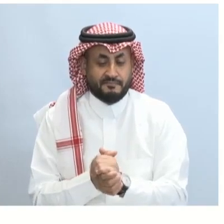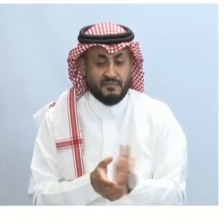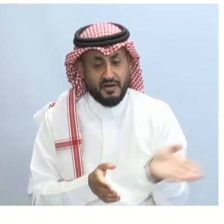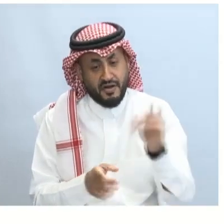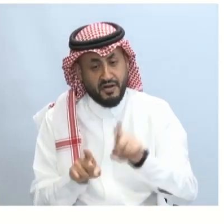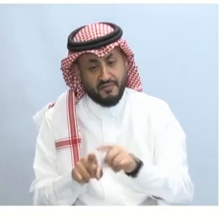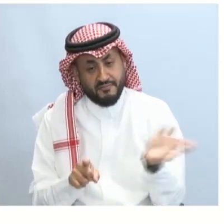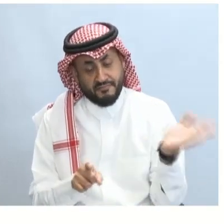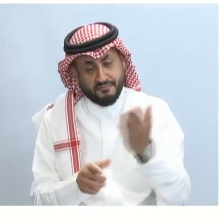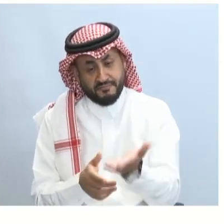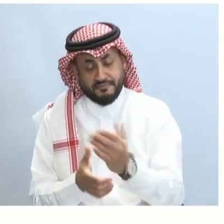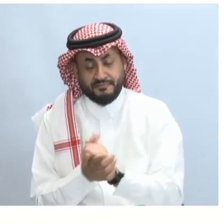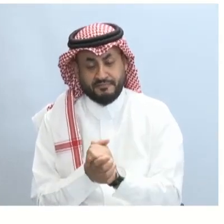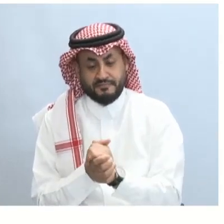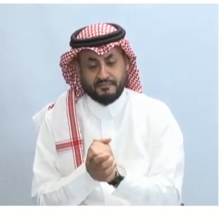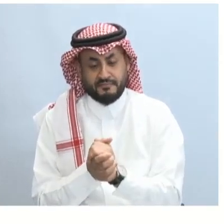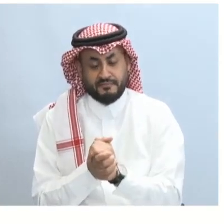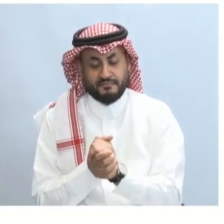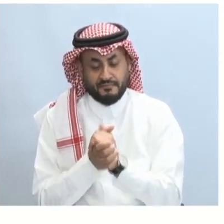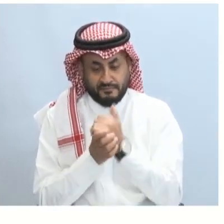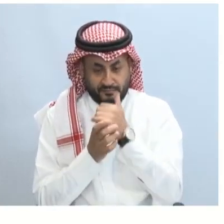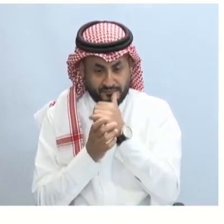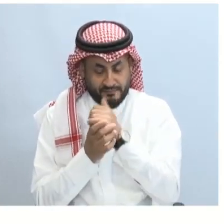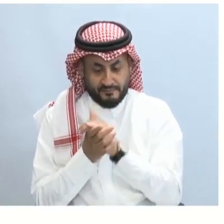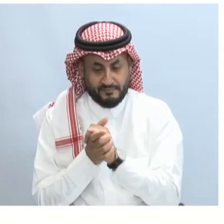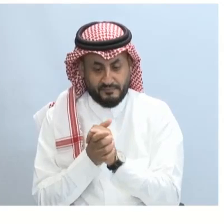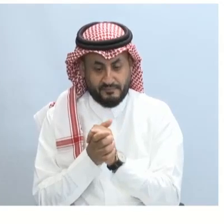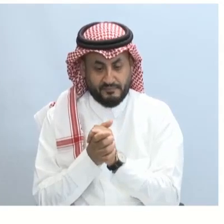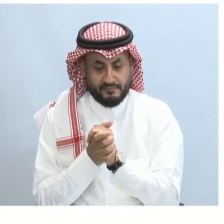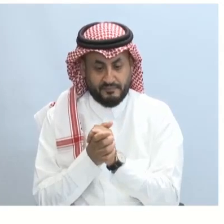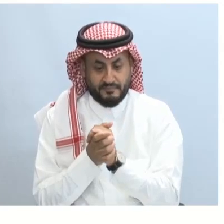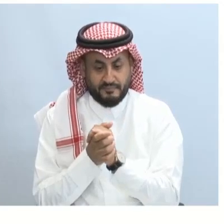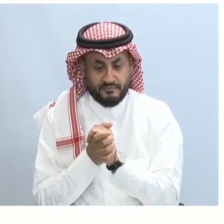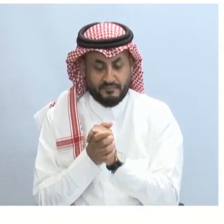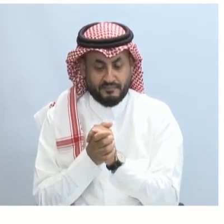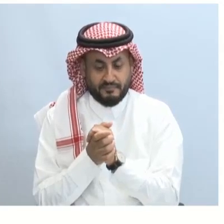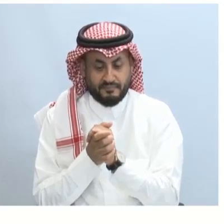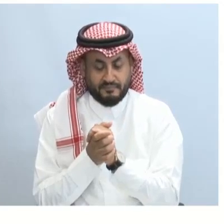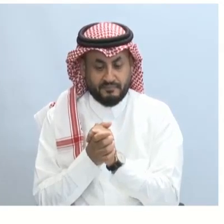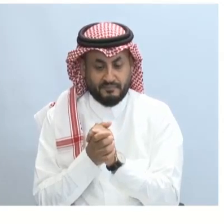الان الى فقرات درسنا التي من خلالها باذن الله تعالى سنستفيد ونتعلم ونستمتع